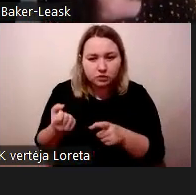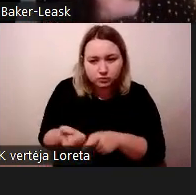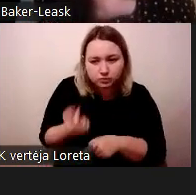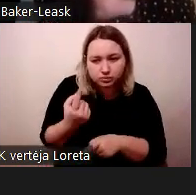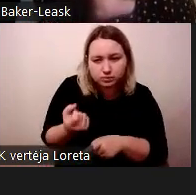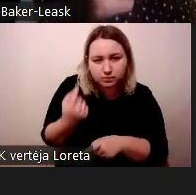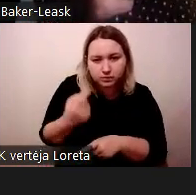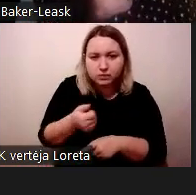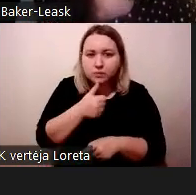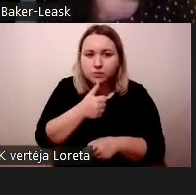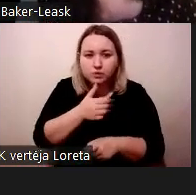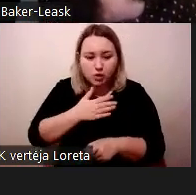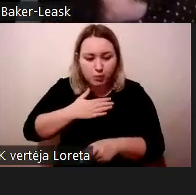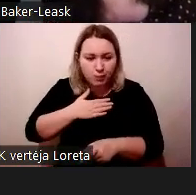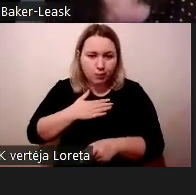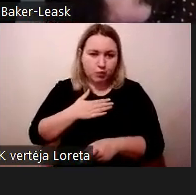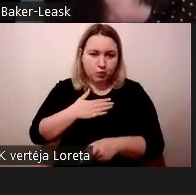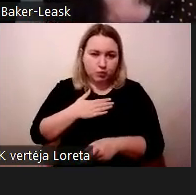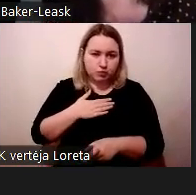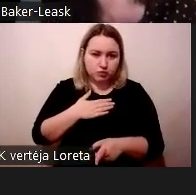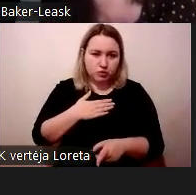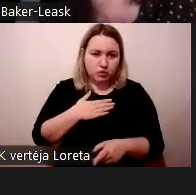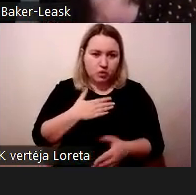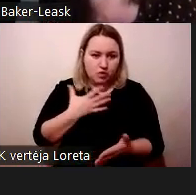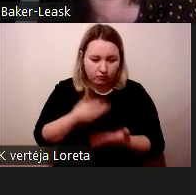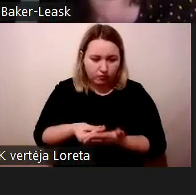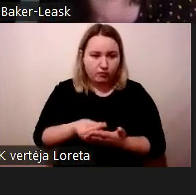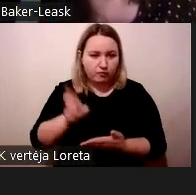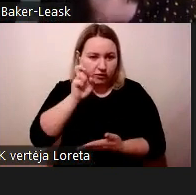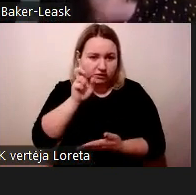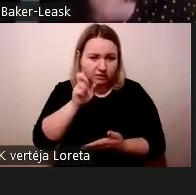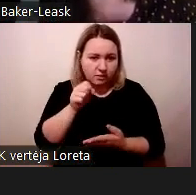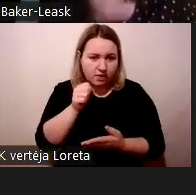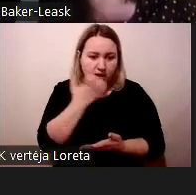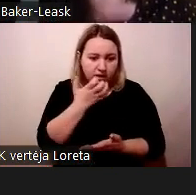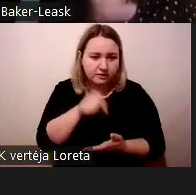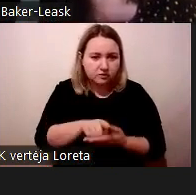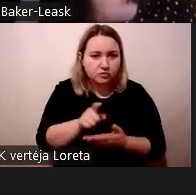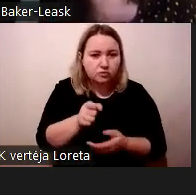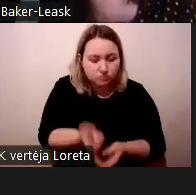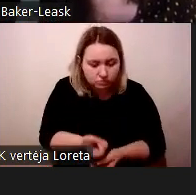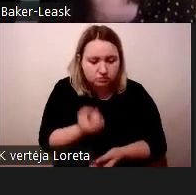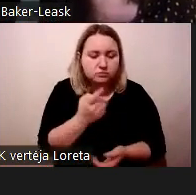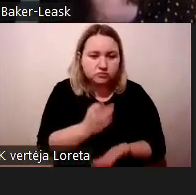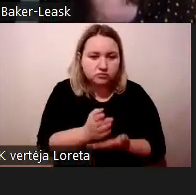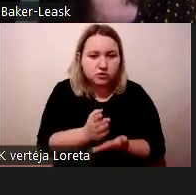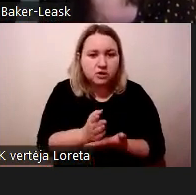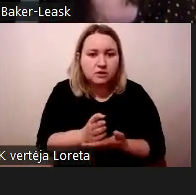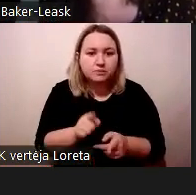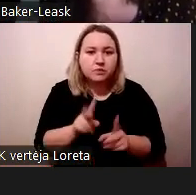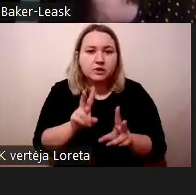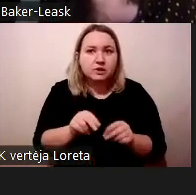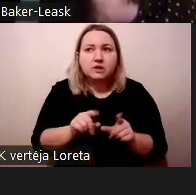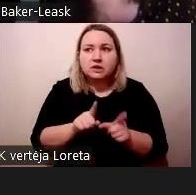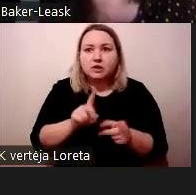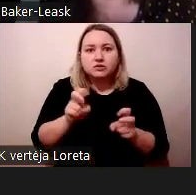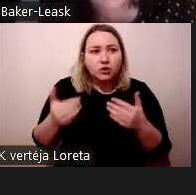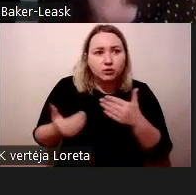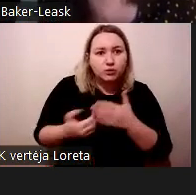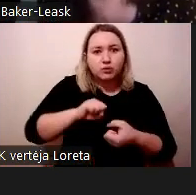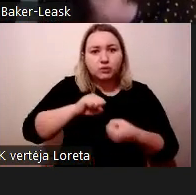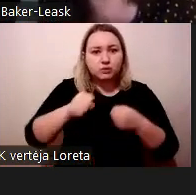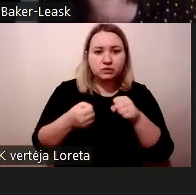susijusių su mūsų nacionalinė literatūra. Ir tai įžėmė visą tokį judėjimą, pavadinimu Talk